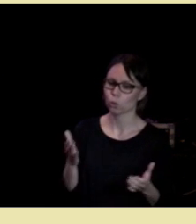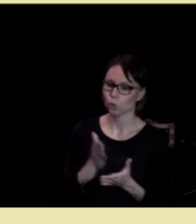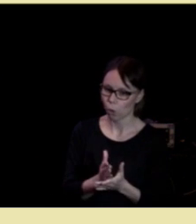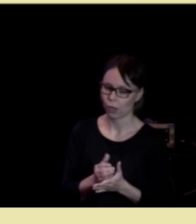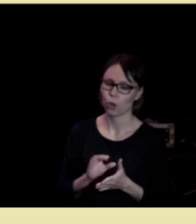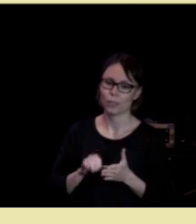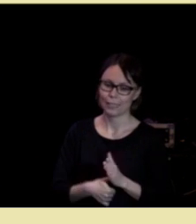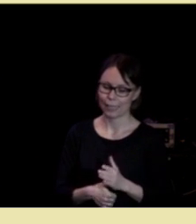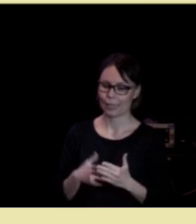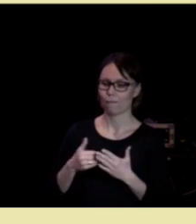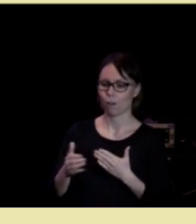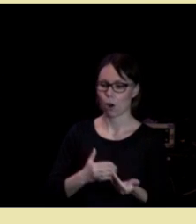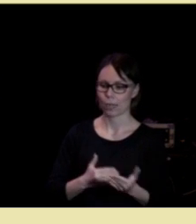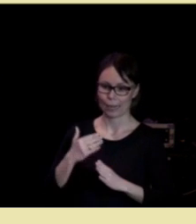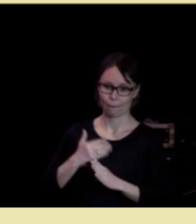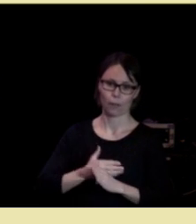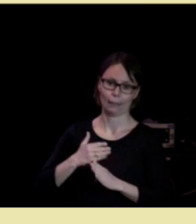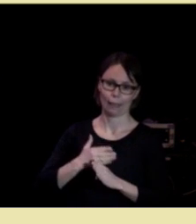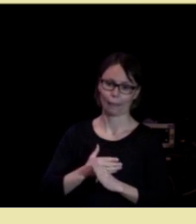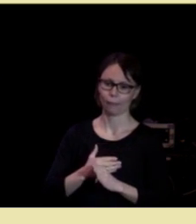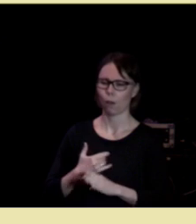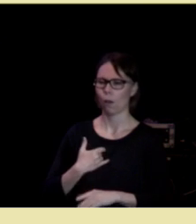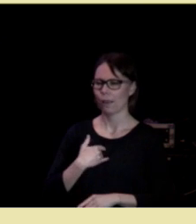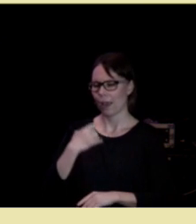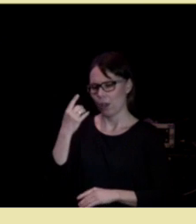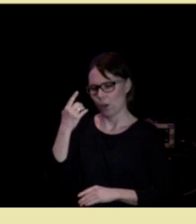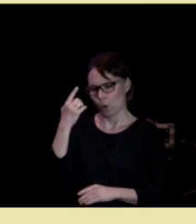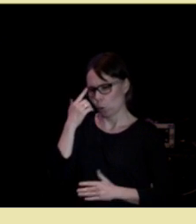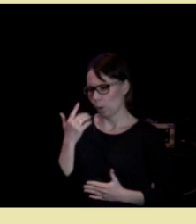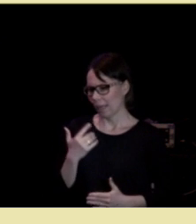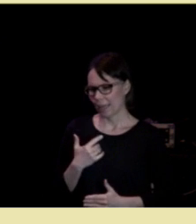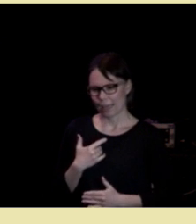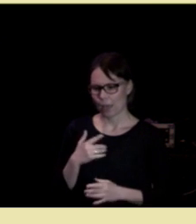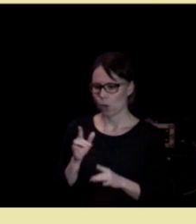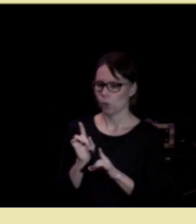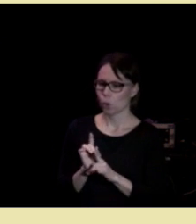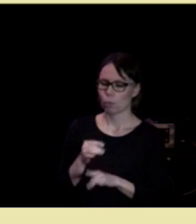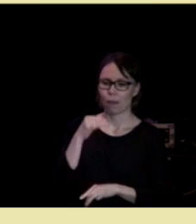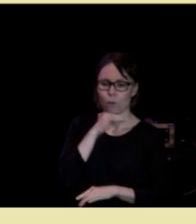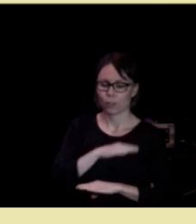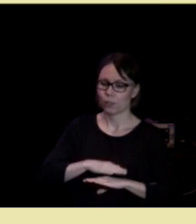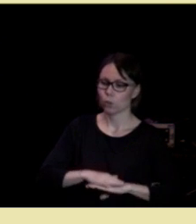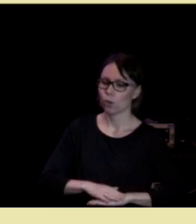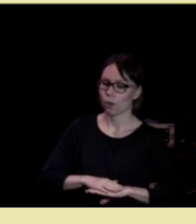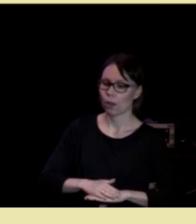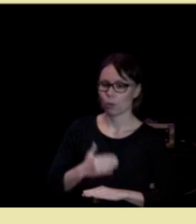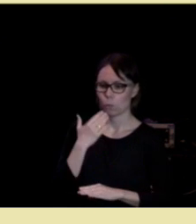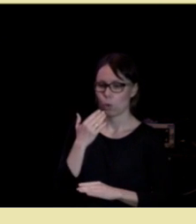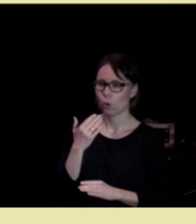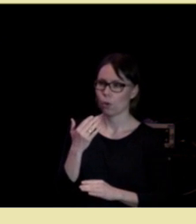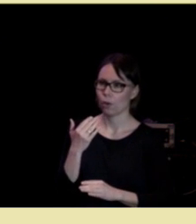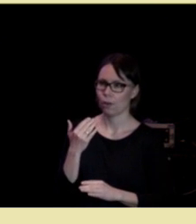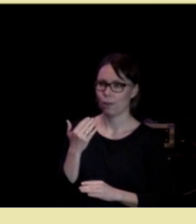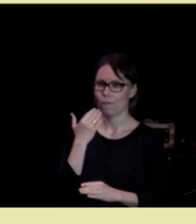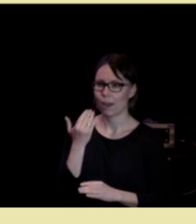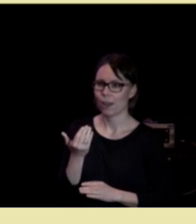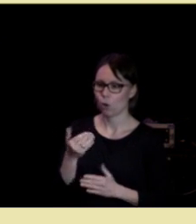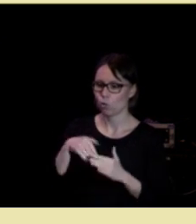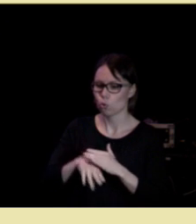sikrer den faglige kvaliteten. Og jeg tror ikke at et slikt befolkningsgrunnlag bør ligge på under 20